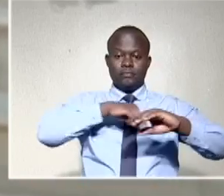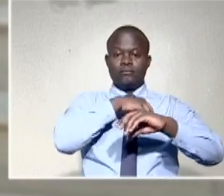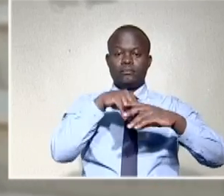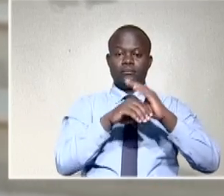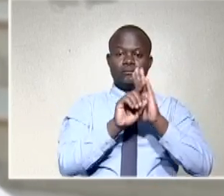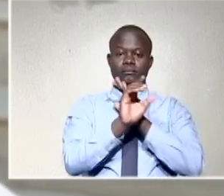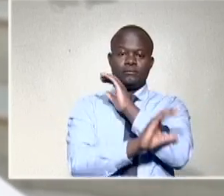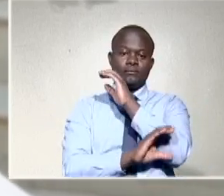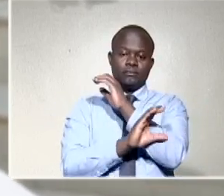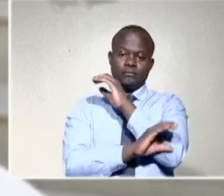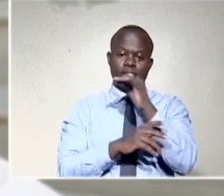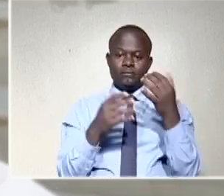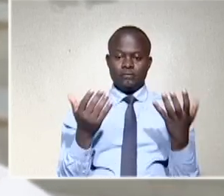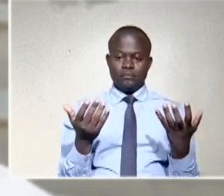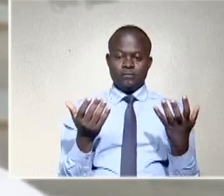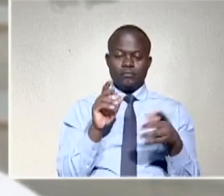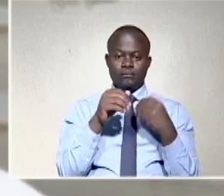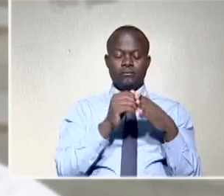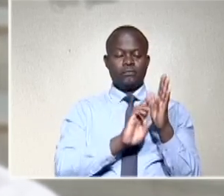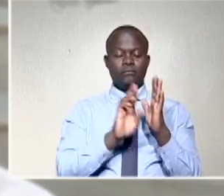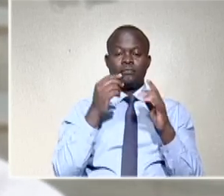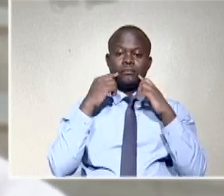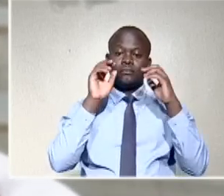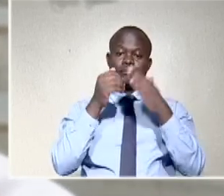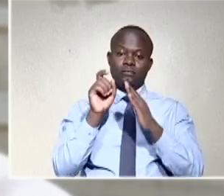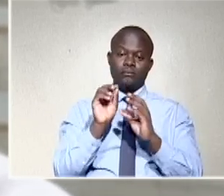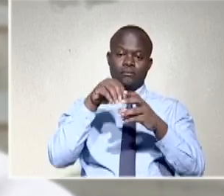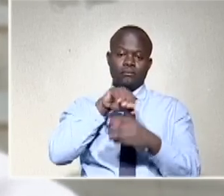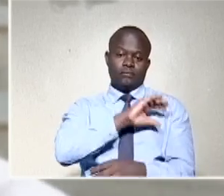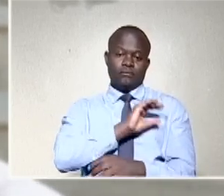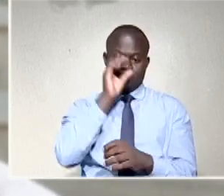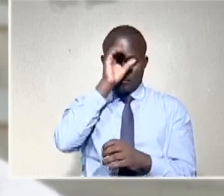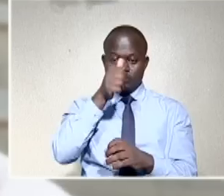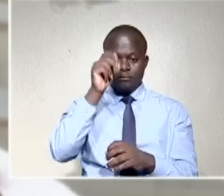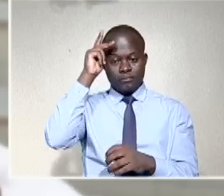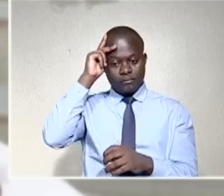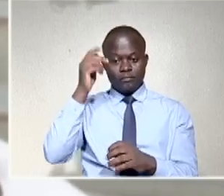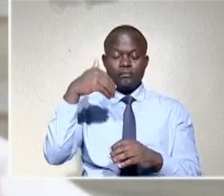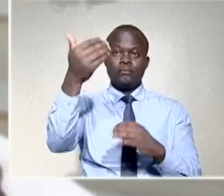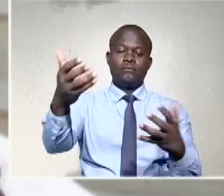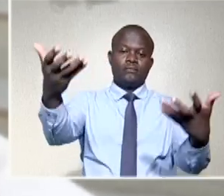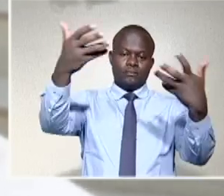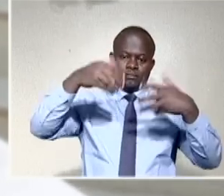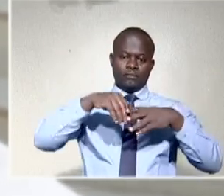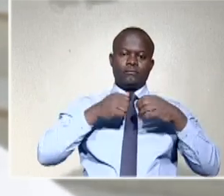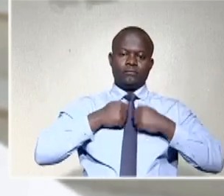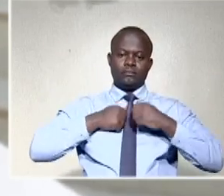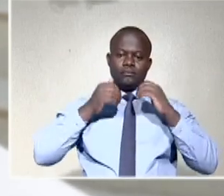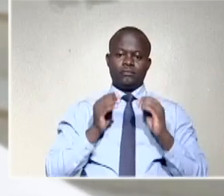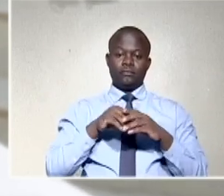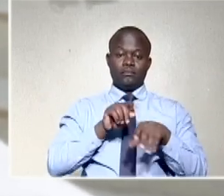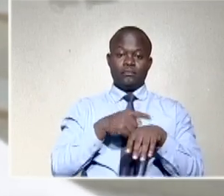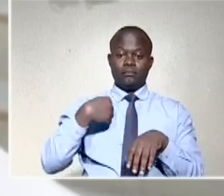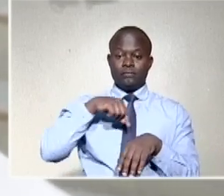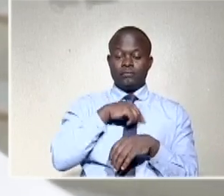ry'iki gihugu. Abadukuriye bavuga ko tugomba kujya muri Canada guhaha ubumenyi tukabuzana mu Rwanda. Mu gihe ngiye mu